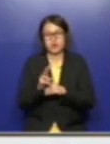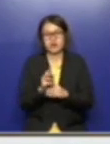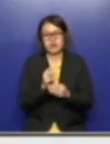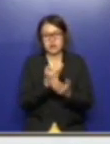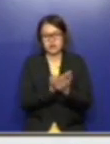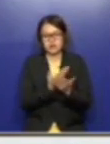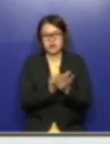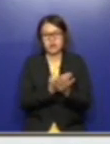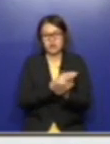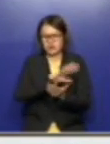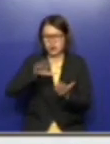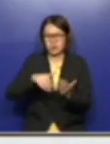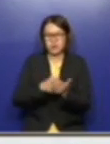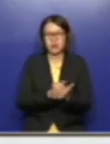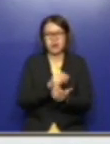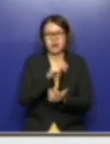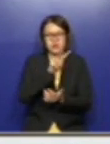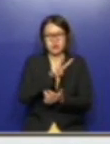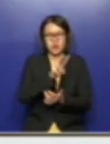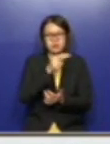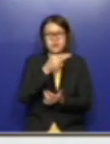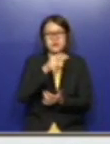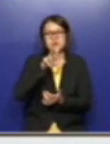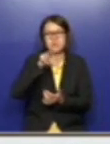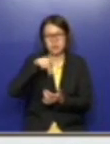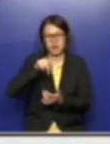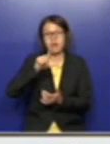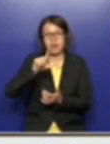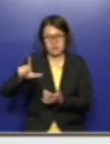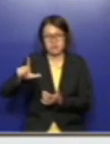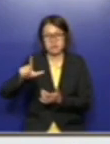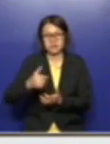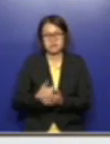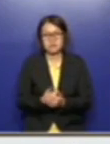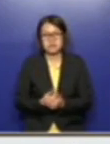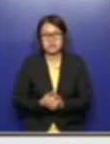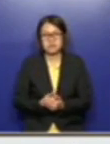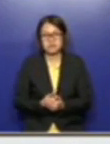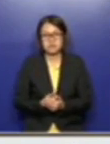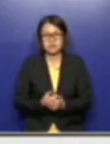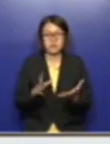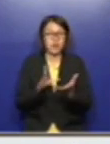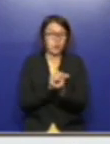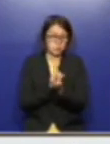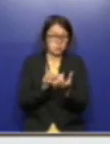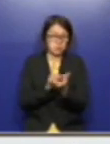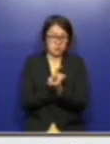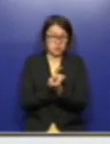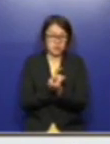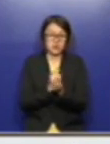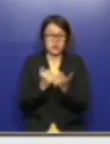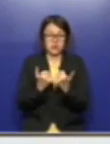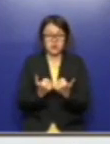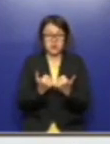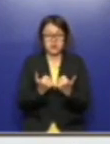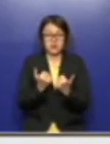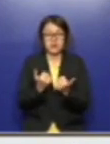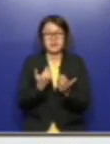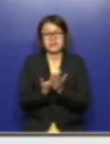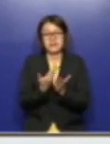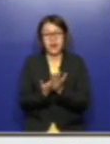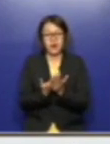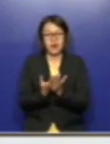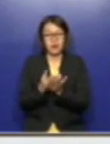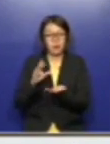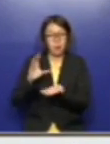ย 23,000 กว่าล้านบาทมันก็มีคำถามต่อสังคมครับว่าวันนี้ที่ท่านใช้เงินไปจ